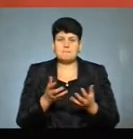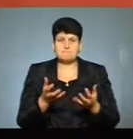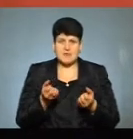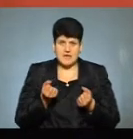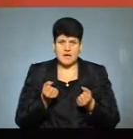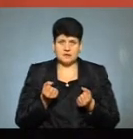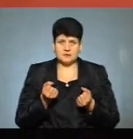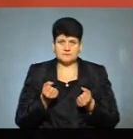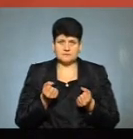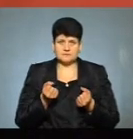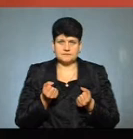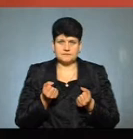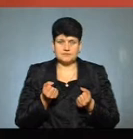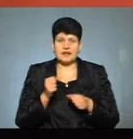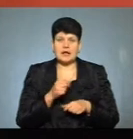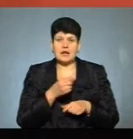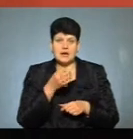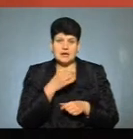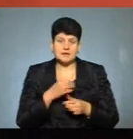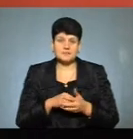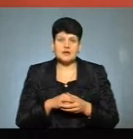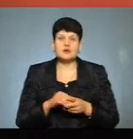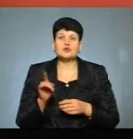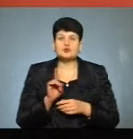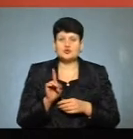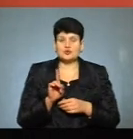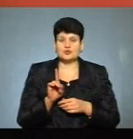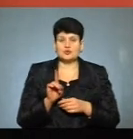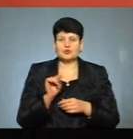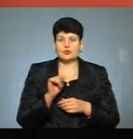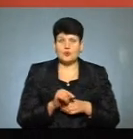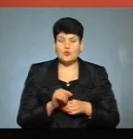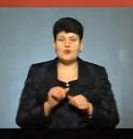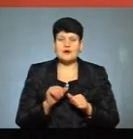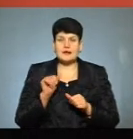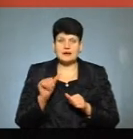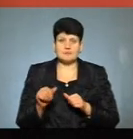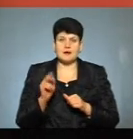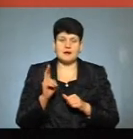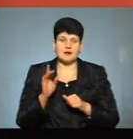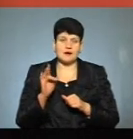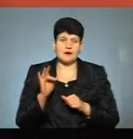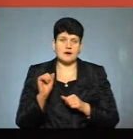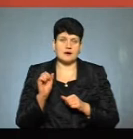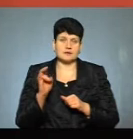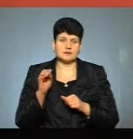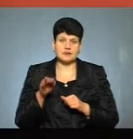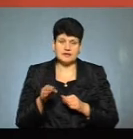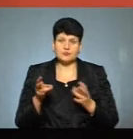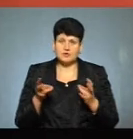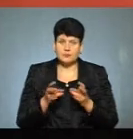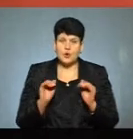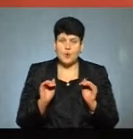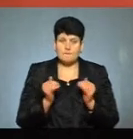Є ліки. І, власне, скажіть, щодо того, окрім карантину, чи потрібно обмежувати